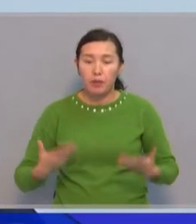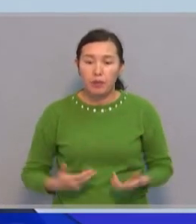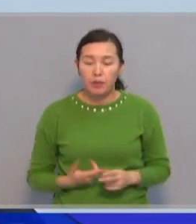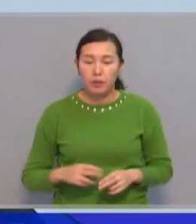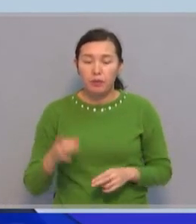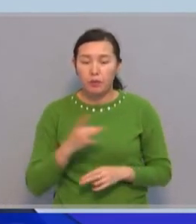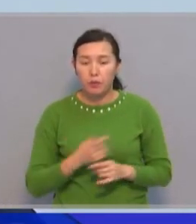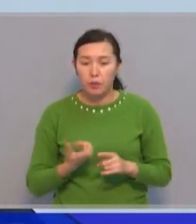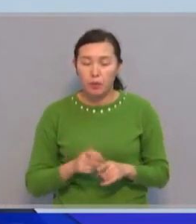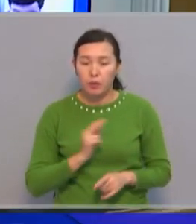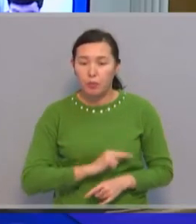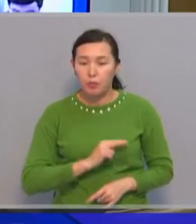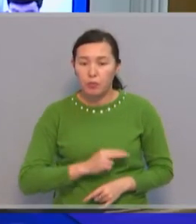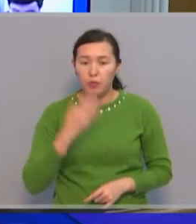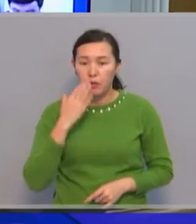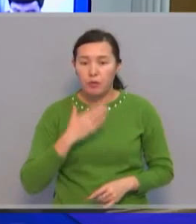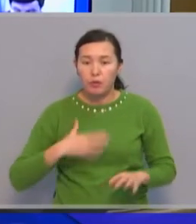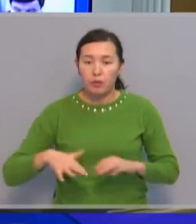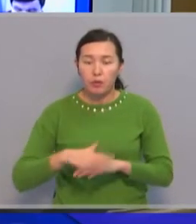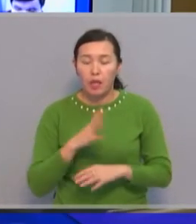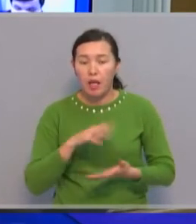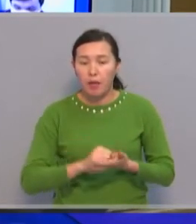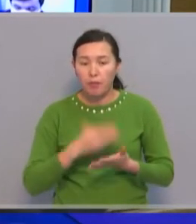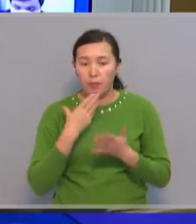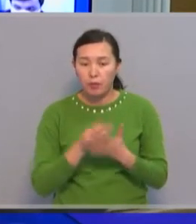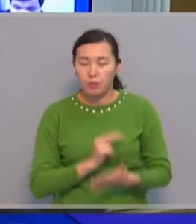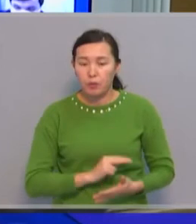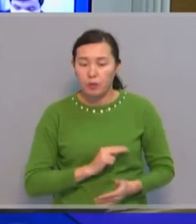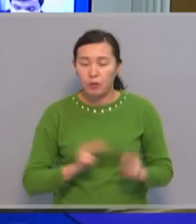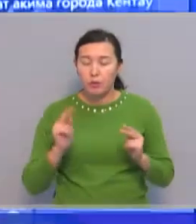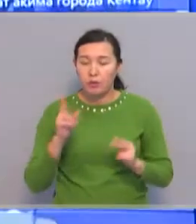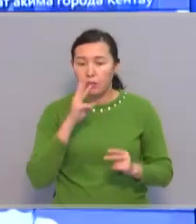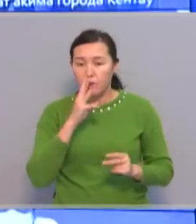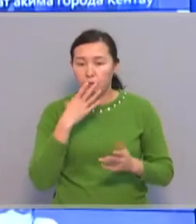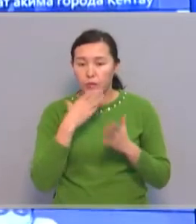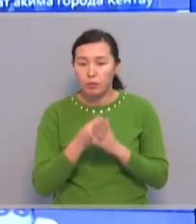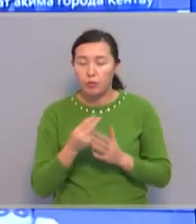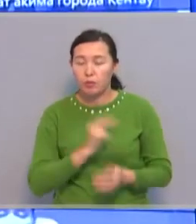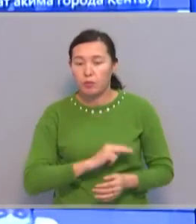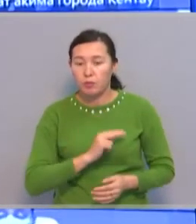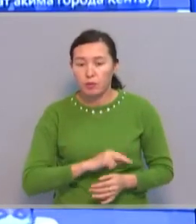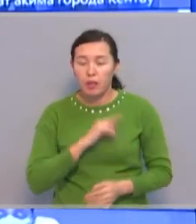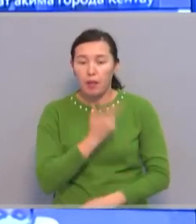этого региона – очень трудолюбивый народ, заняты своим делом, честно зарабатывают своим трудом.